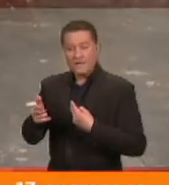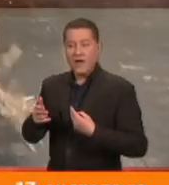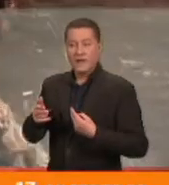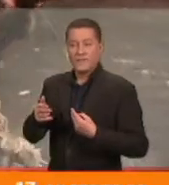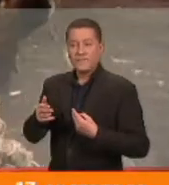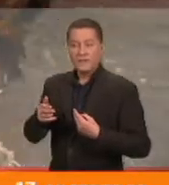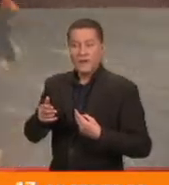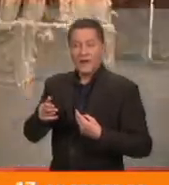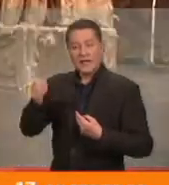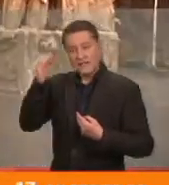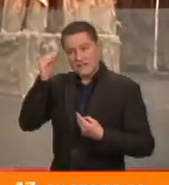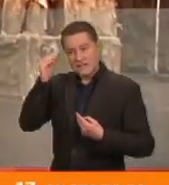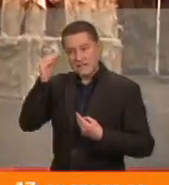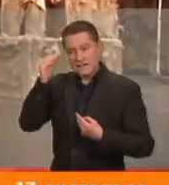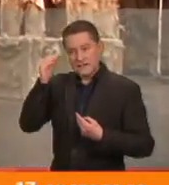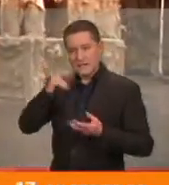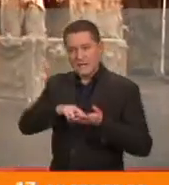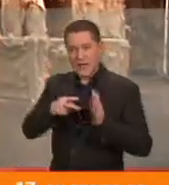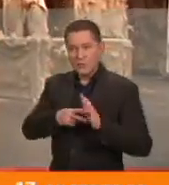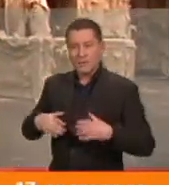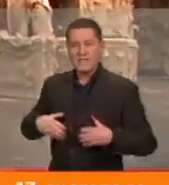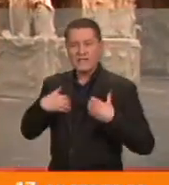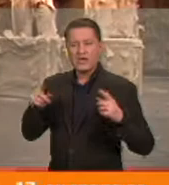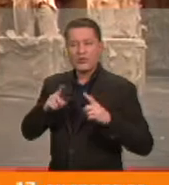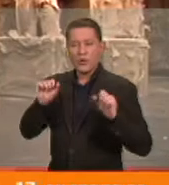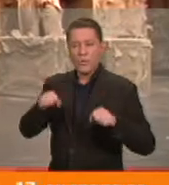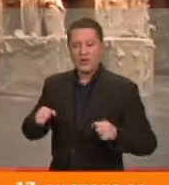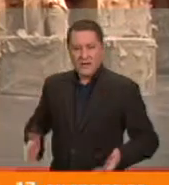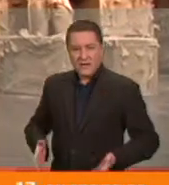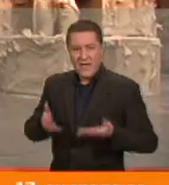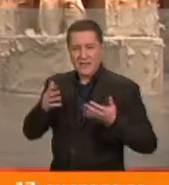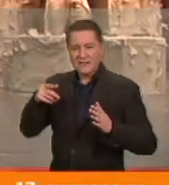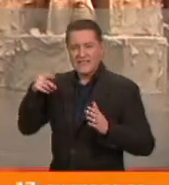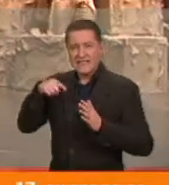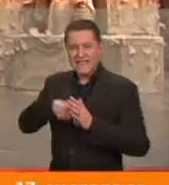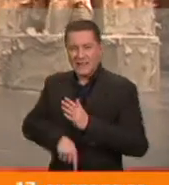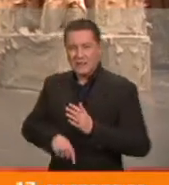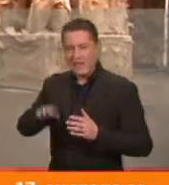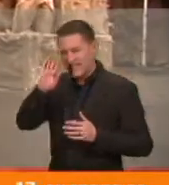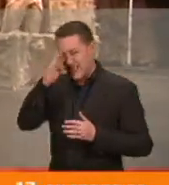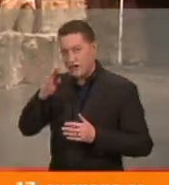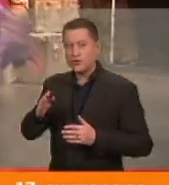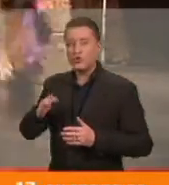Юрія Пристаєцького, найстрашніше, що може піднятися з глибин зрадженої другом душі.